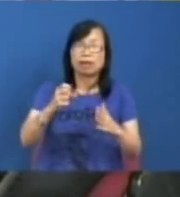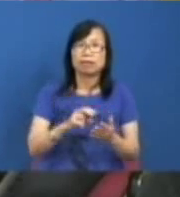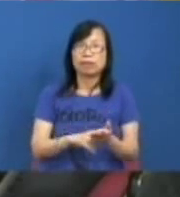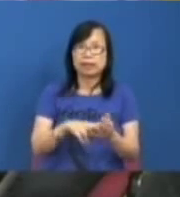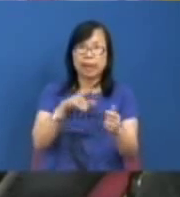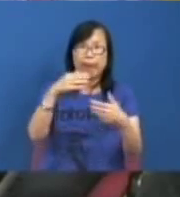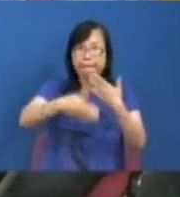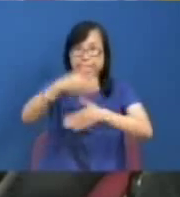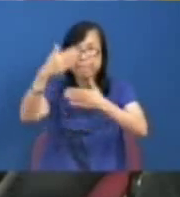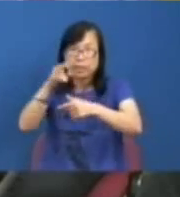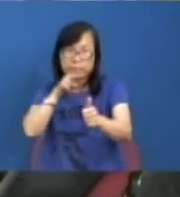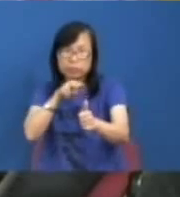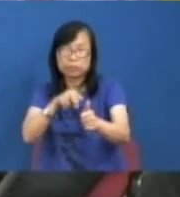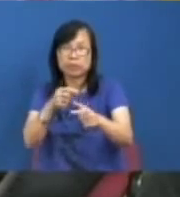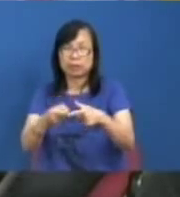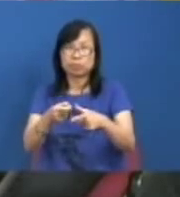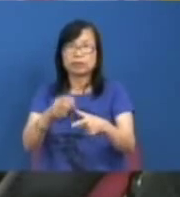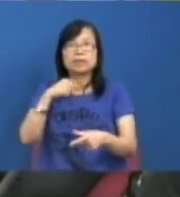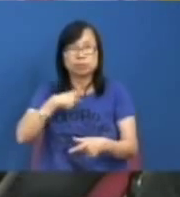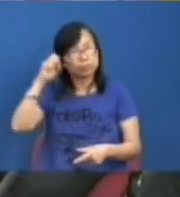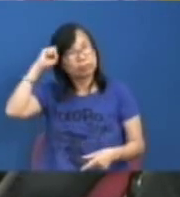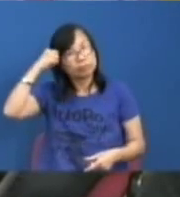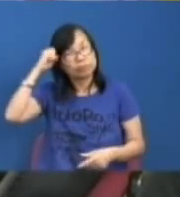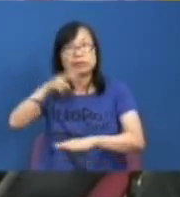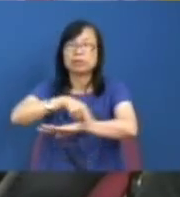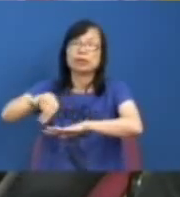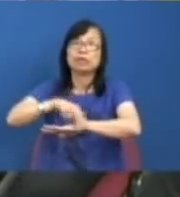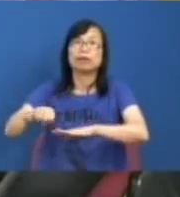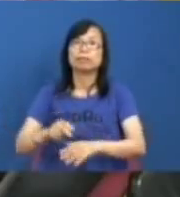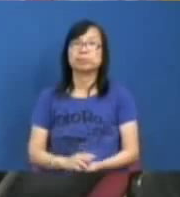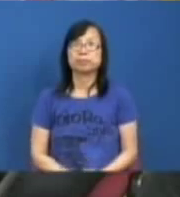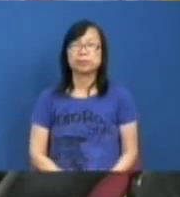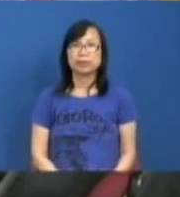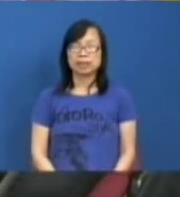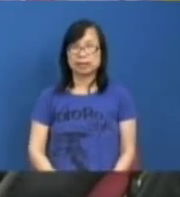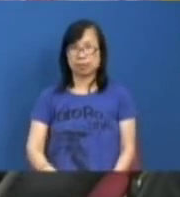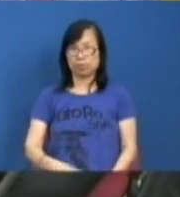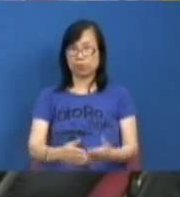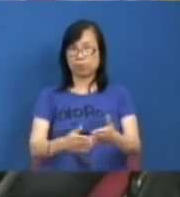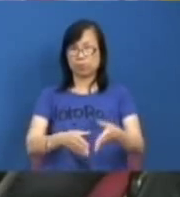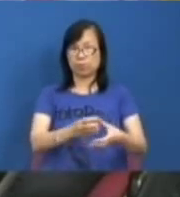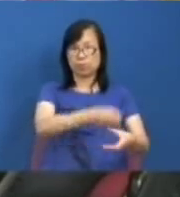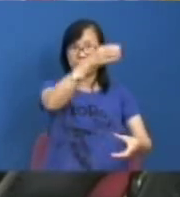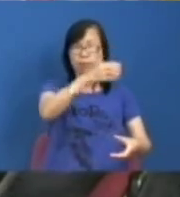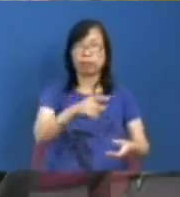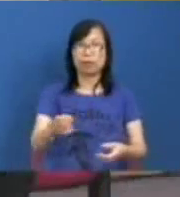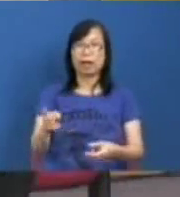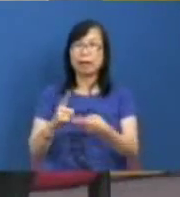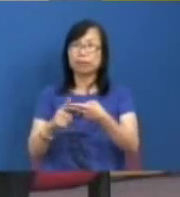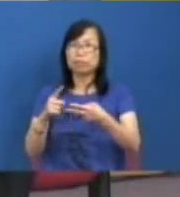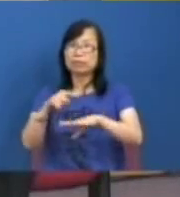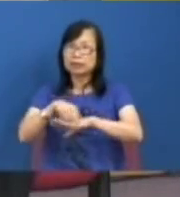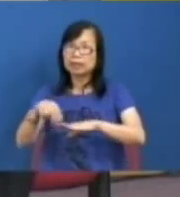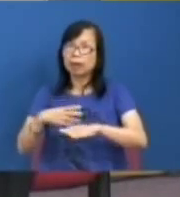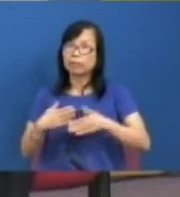管理公司去諗諗呢個考慮一下呢個計劃係啦。 係嗱，就住渠務工程嗰方面咧，其實即係林工程師表達咗好多